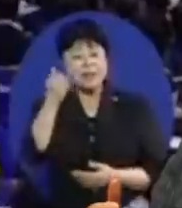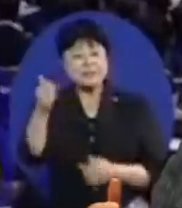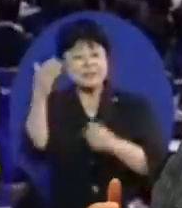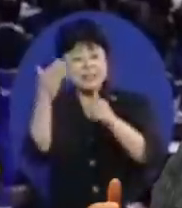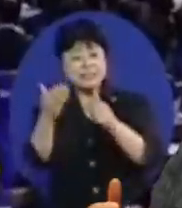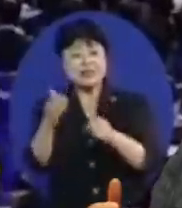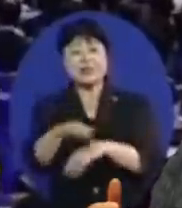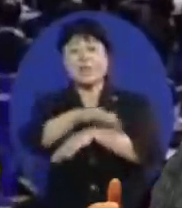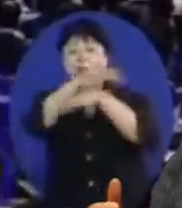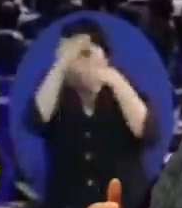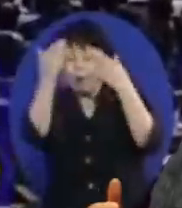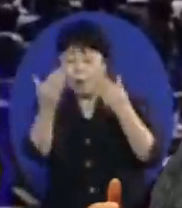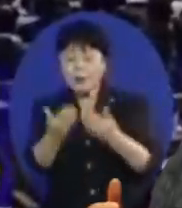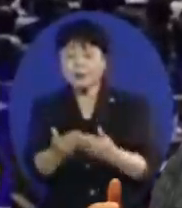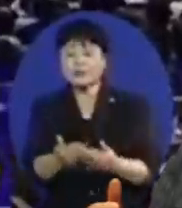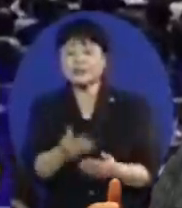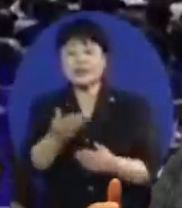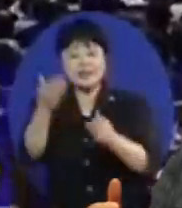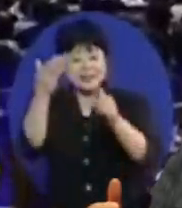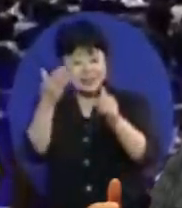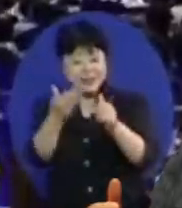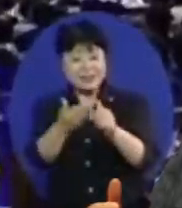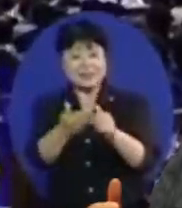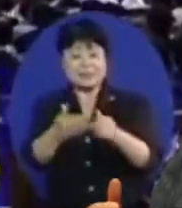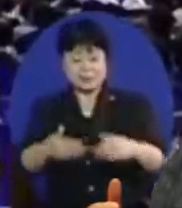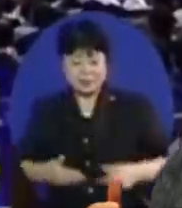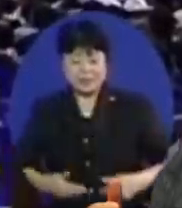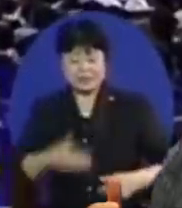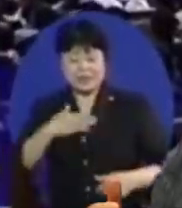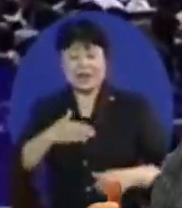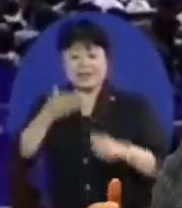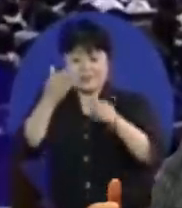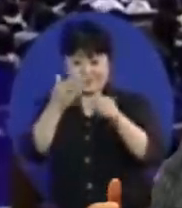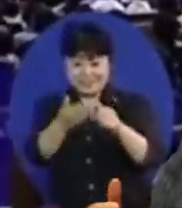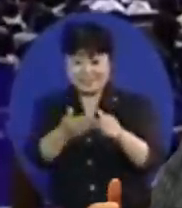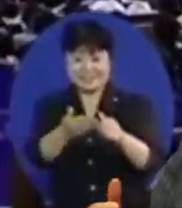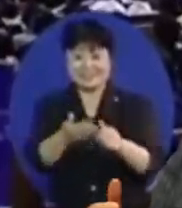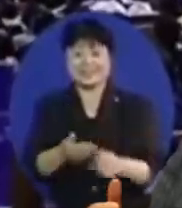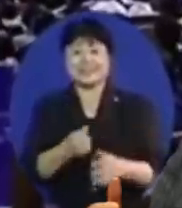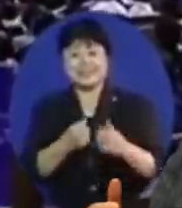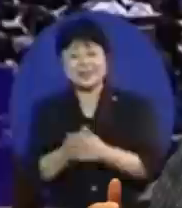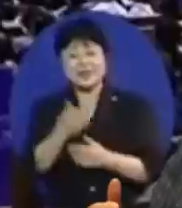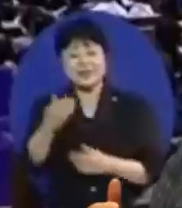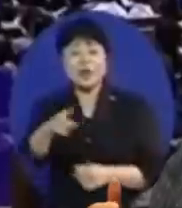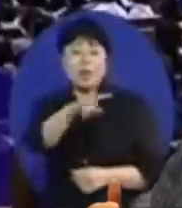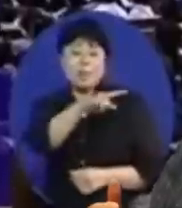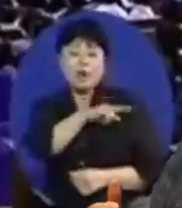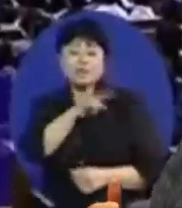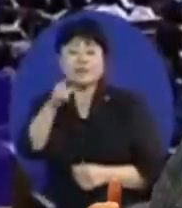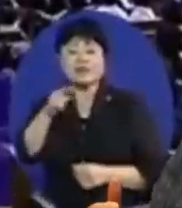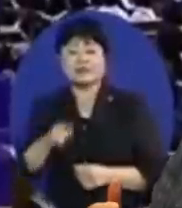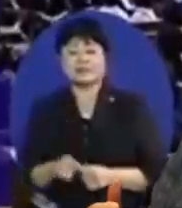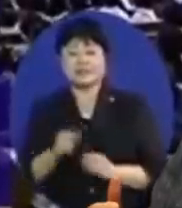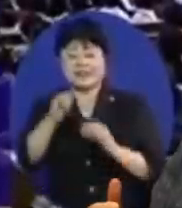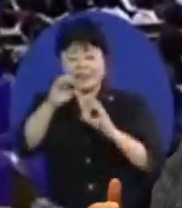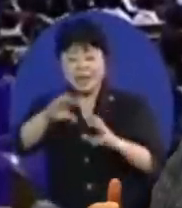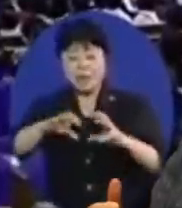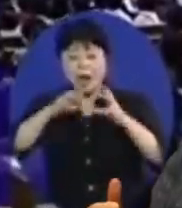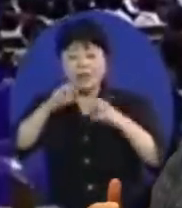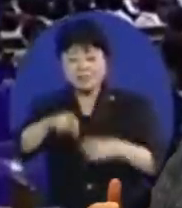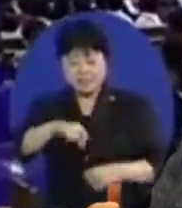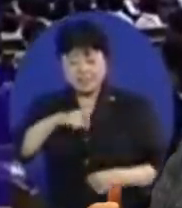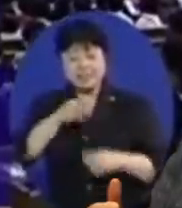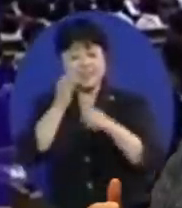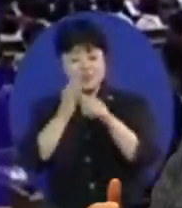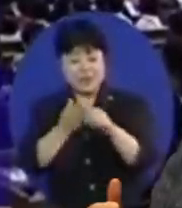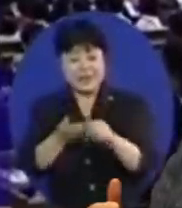하늘 아버지께서 이 모든 것이 너희에게 있어야 할 줄을 아시느니라. 그런즉 너희는 먼저 그 나라와